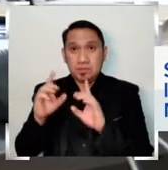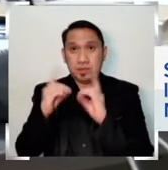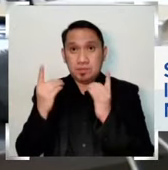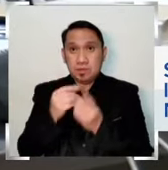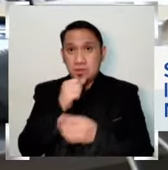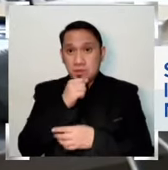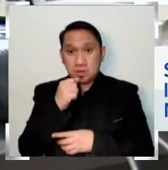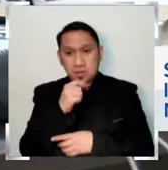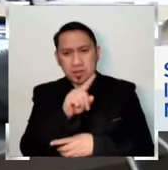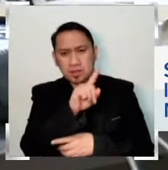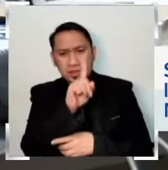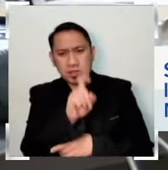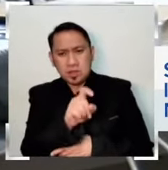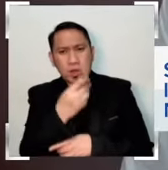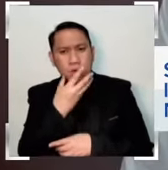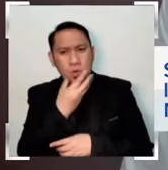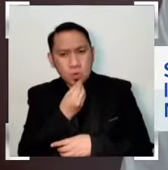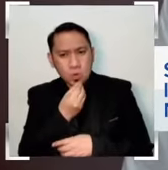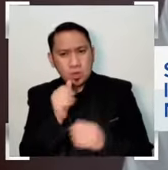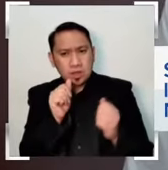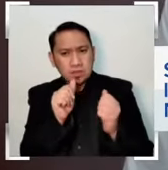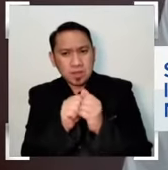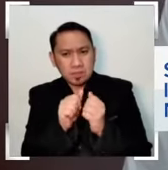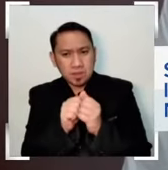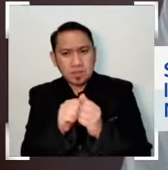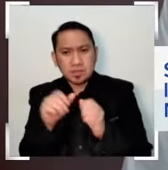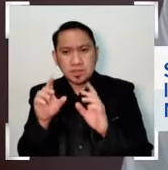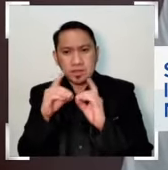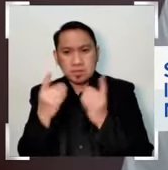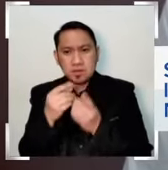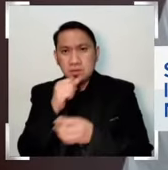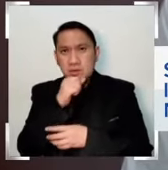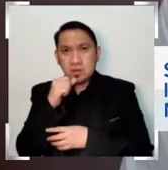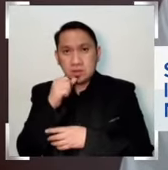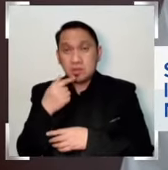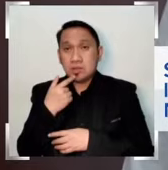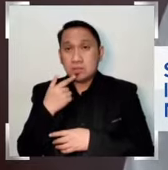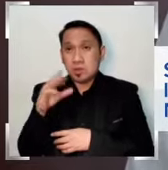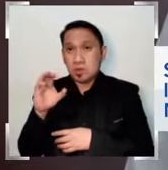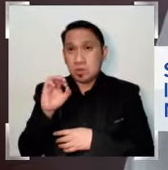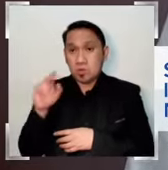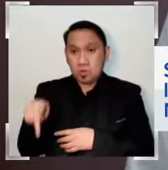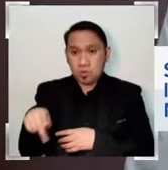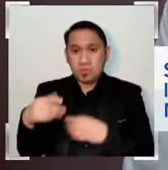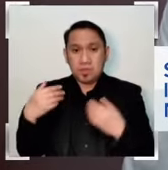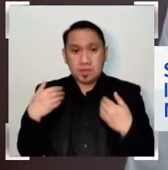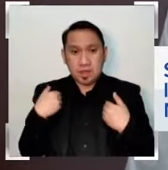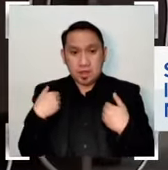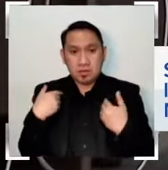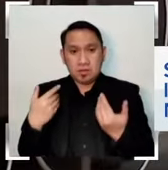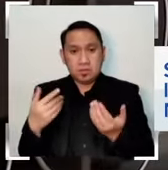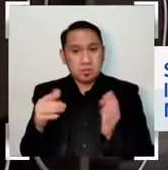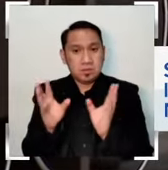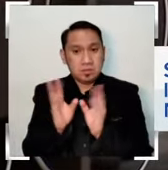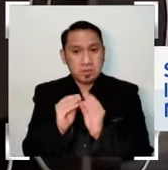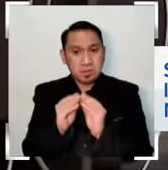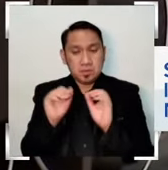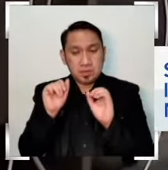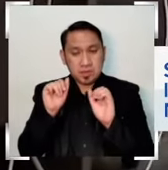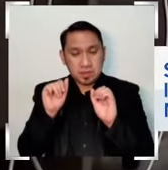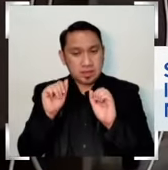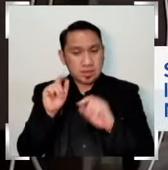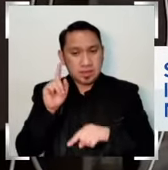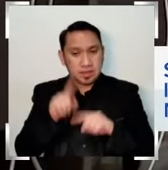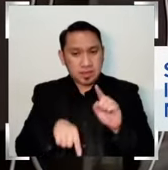kung sino ang kakuntsaba sa DA, humiling ang co-op leader ng executive session o pulong na hindi pwede isa publiko ang